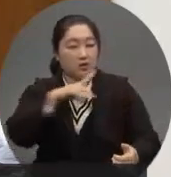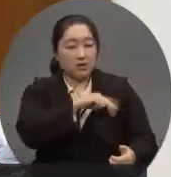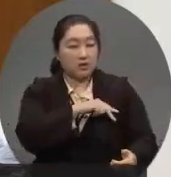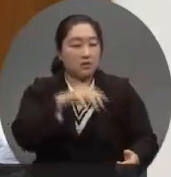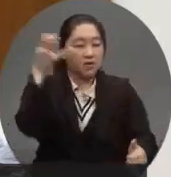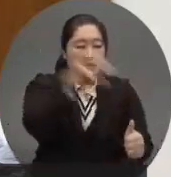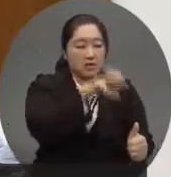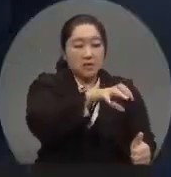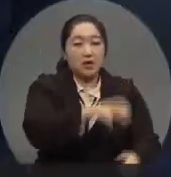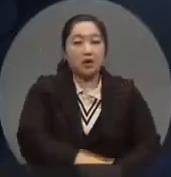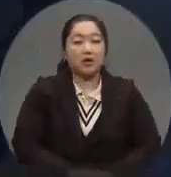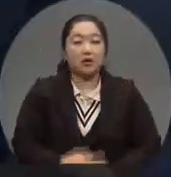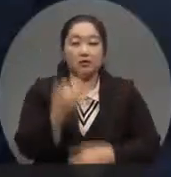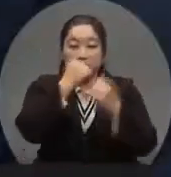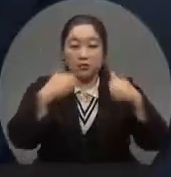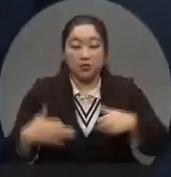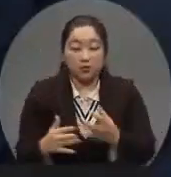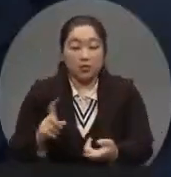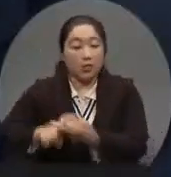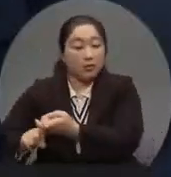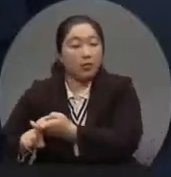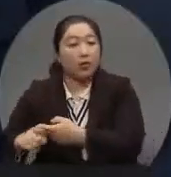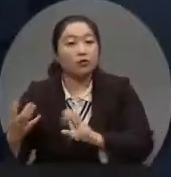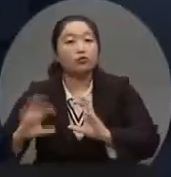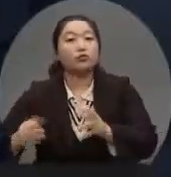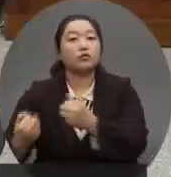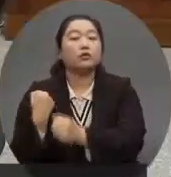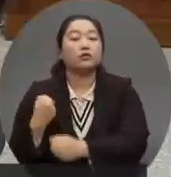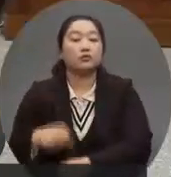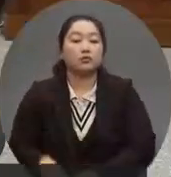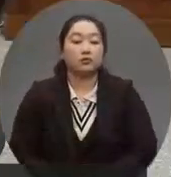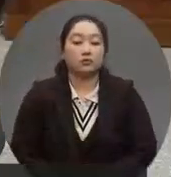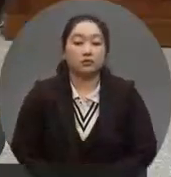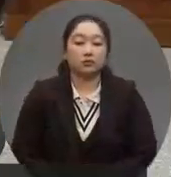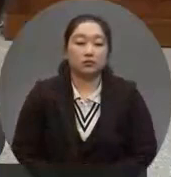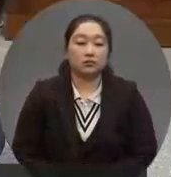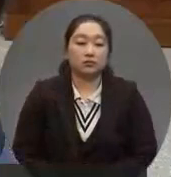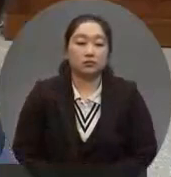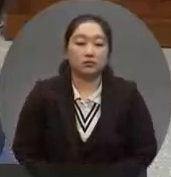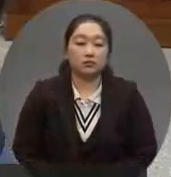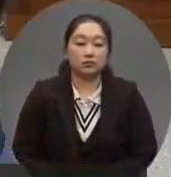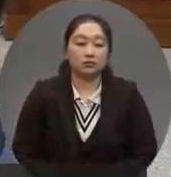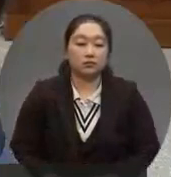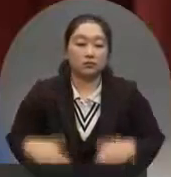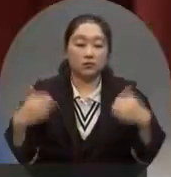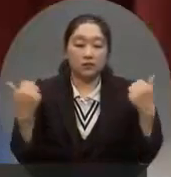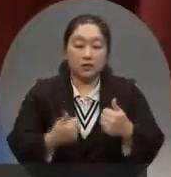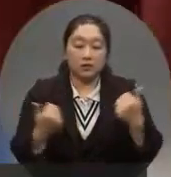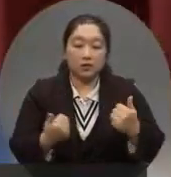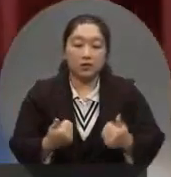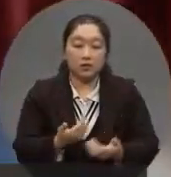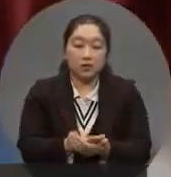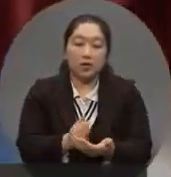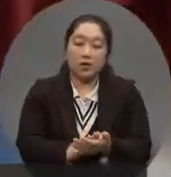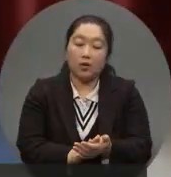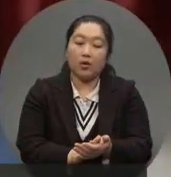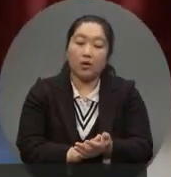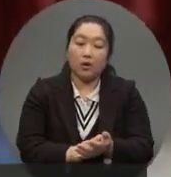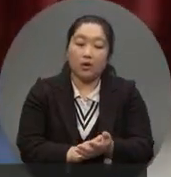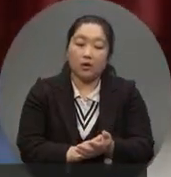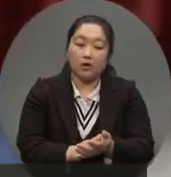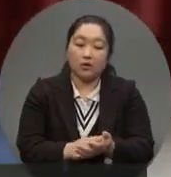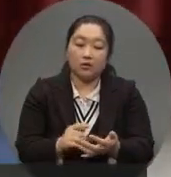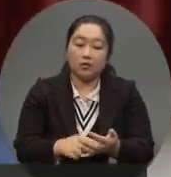이어 같은 국민임 소속 의원들이 나섰습니다 의회에서 모델링 공사에 번개를